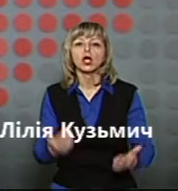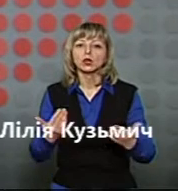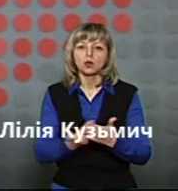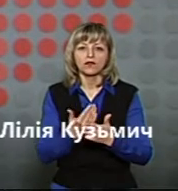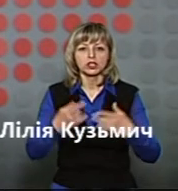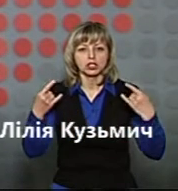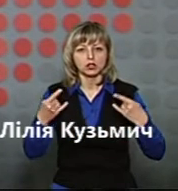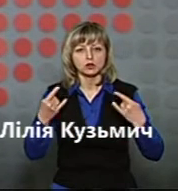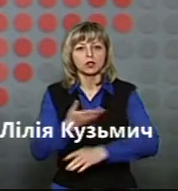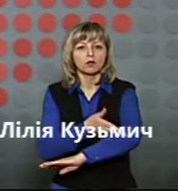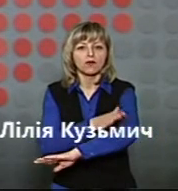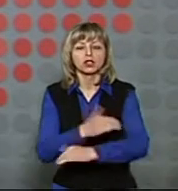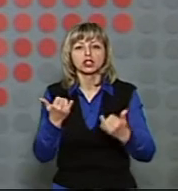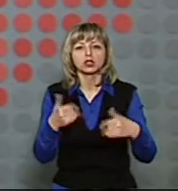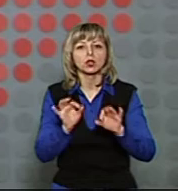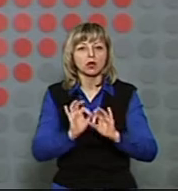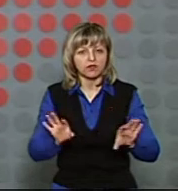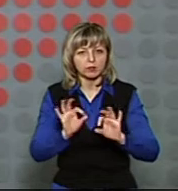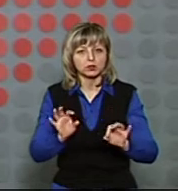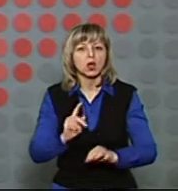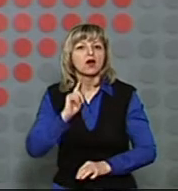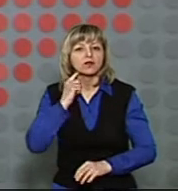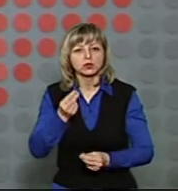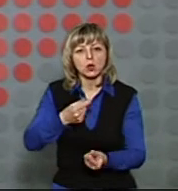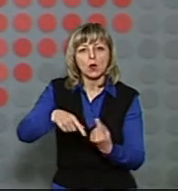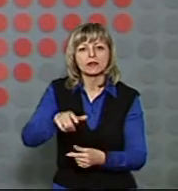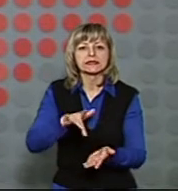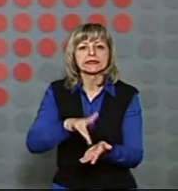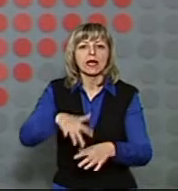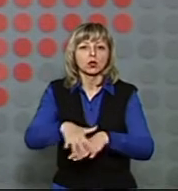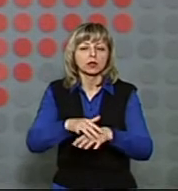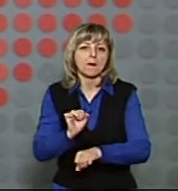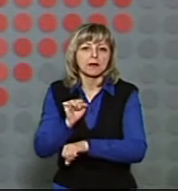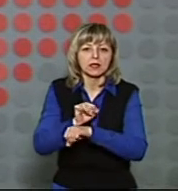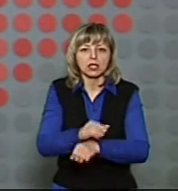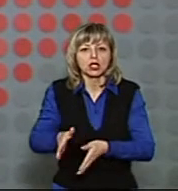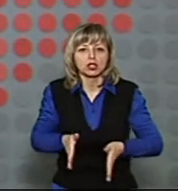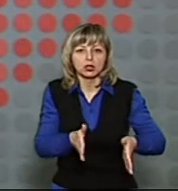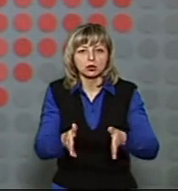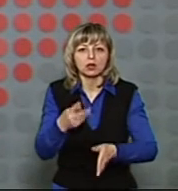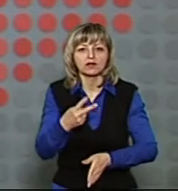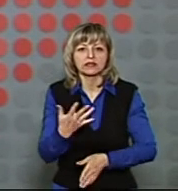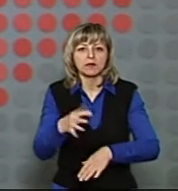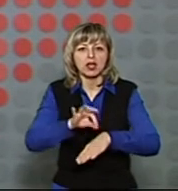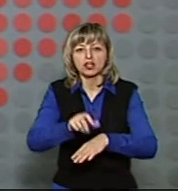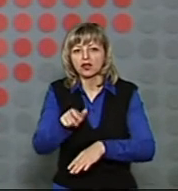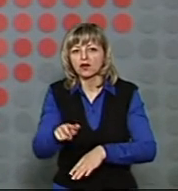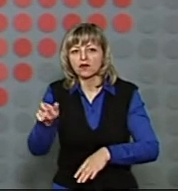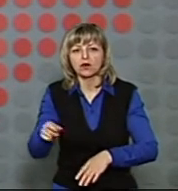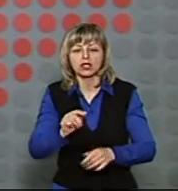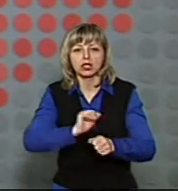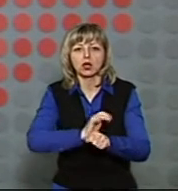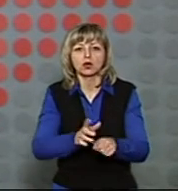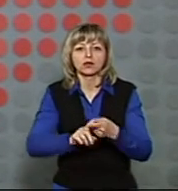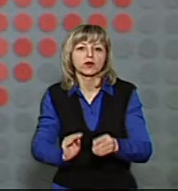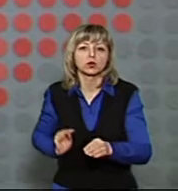Новини на Суспільному. Волинь. Сьогодні у випуску. У Луцьку підприємці з центрального ринку перекрили дорогу. 25 хворих на коронавірус